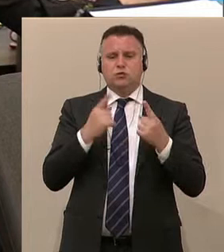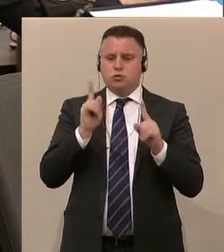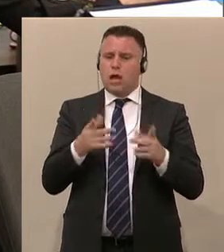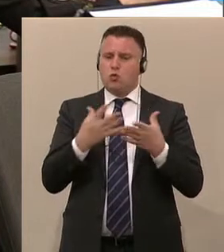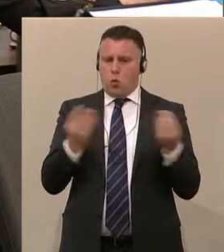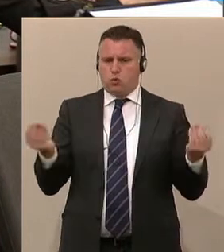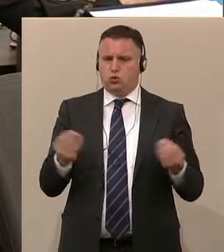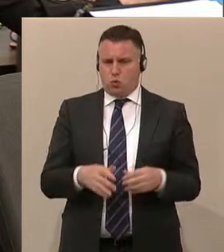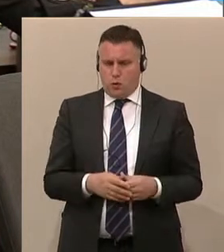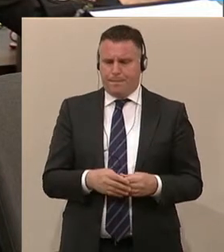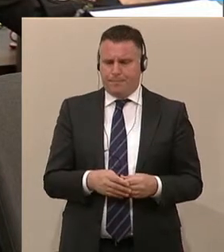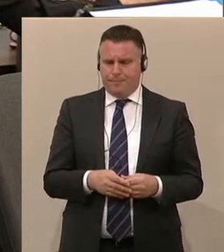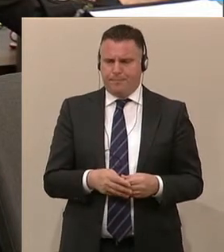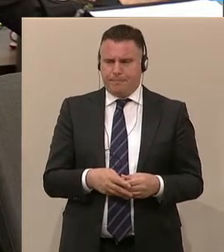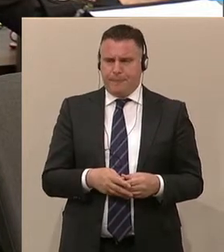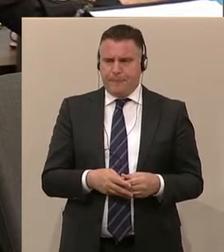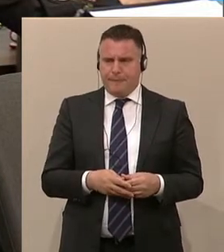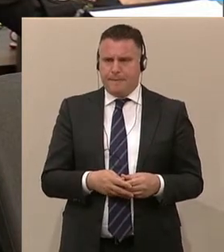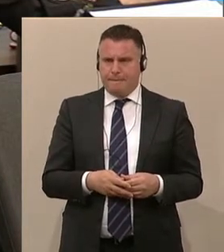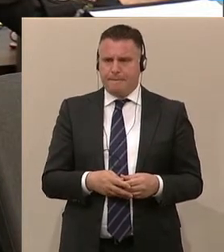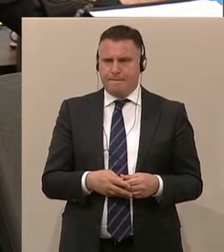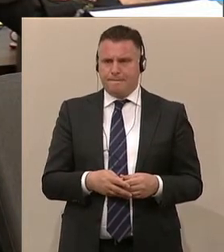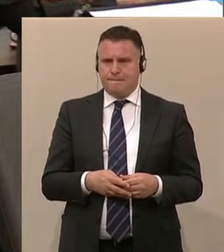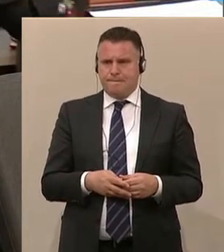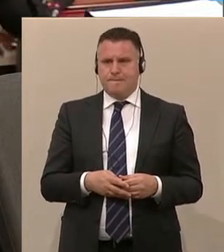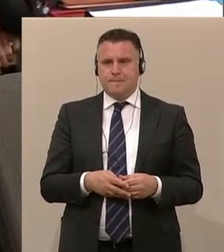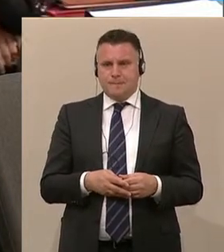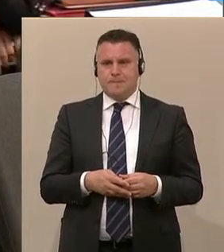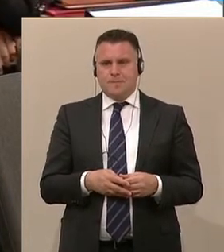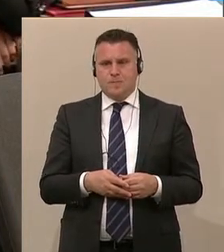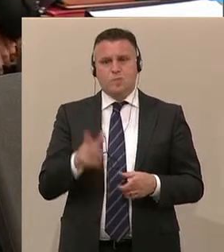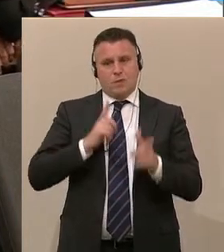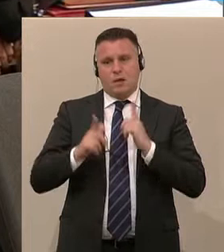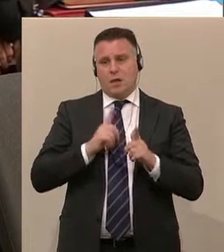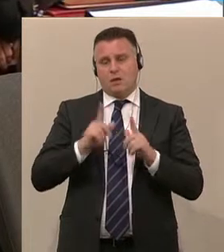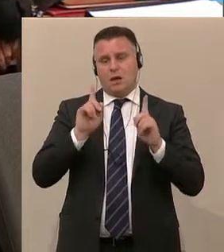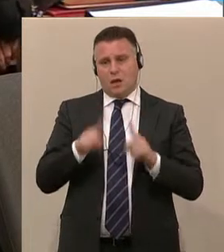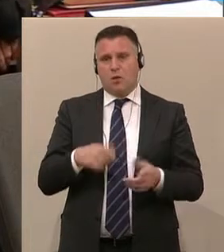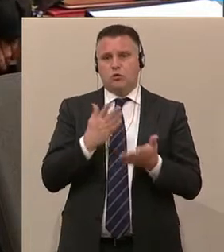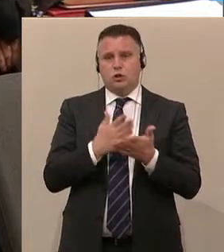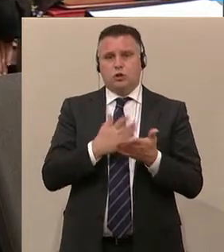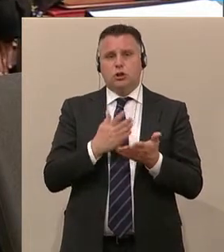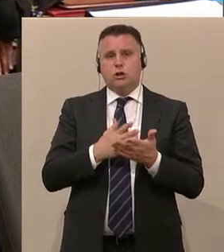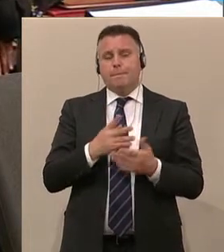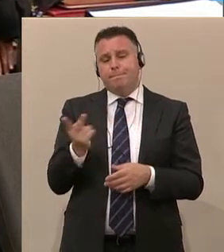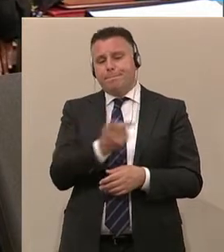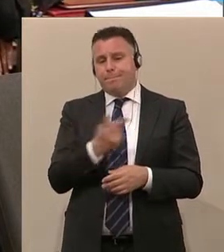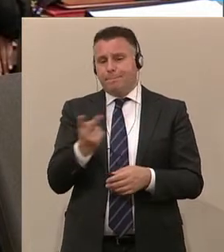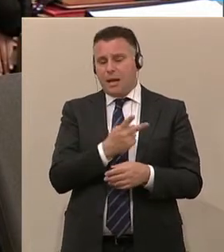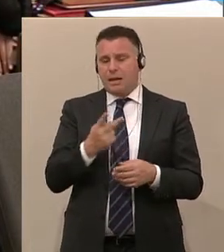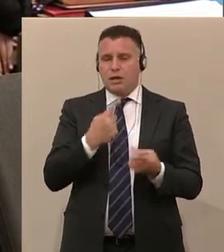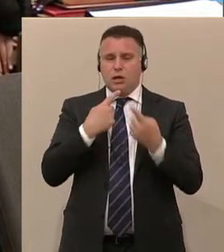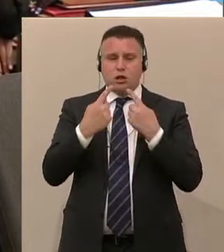Situation. Denn, und das ist leider Gottes auch ein Faktum, die Gesprächskultur auf beiden